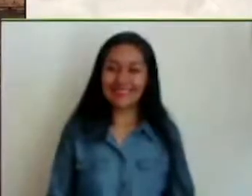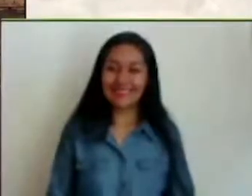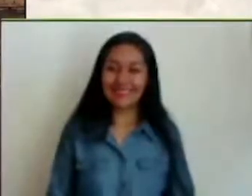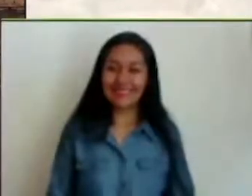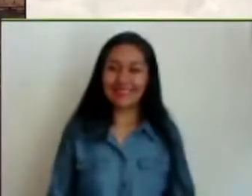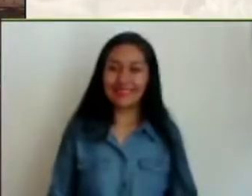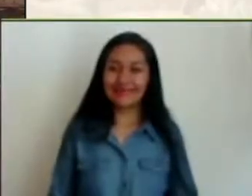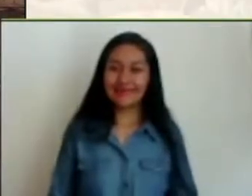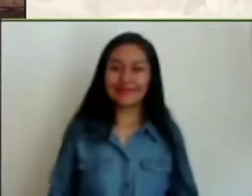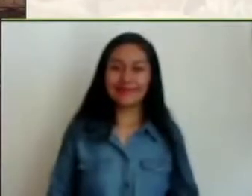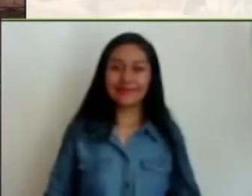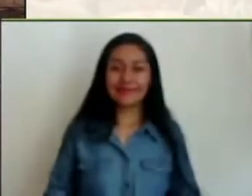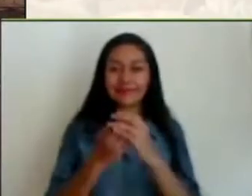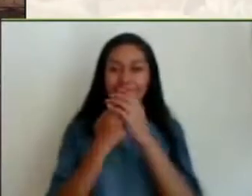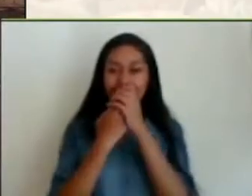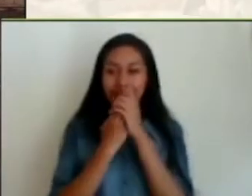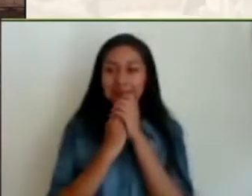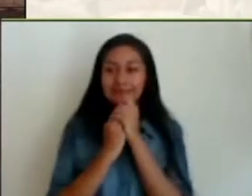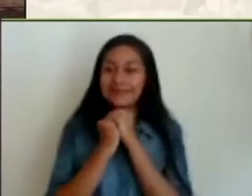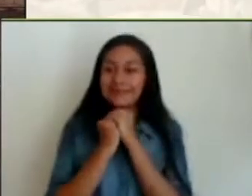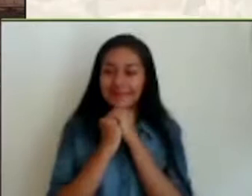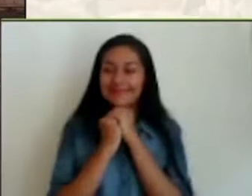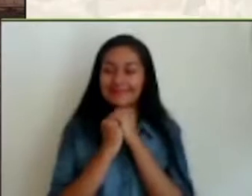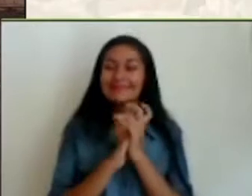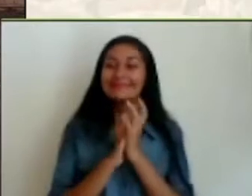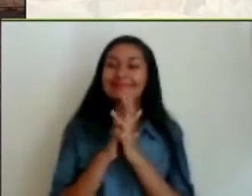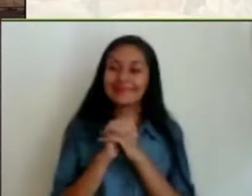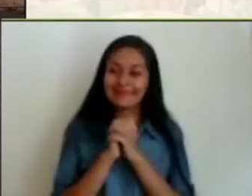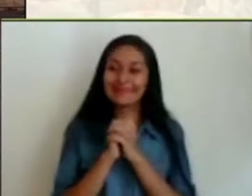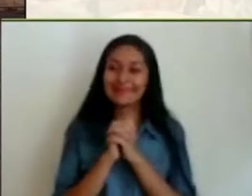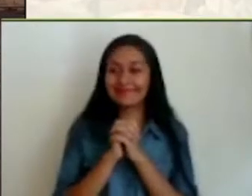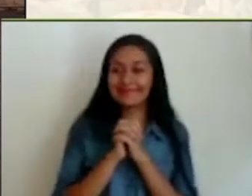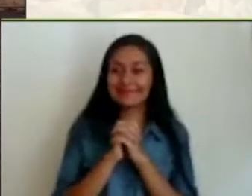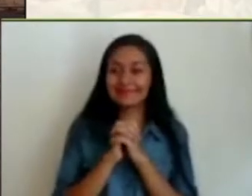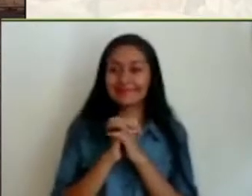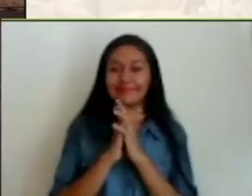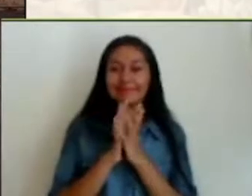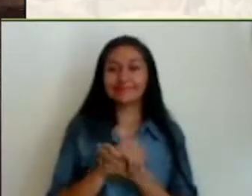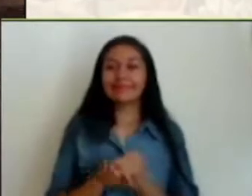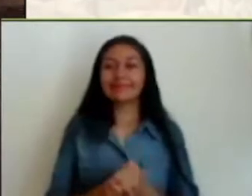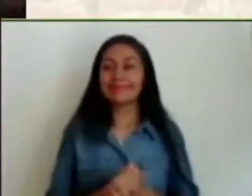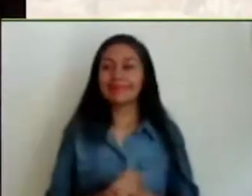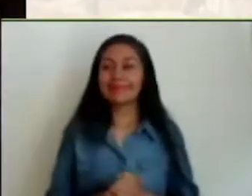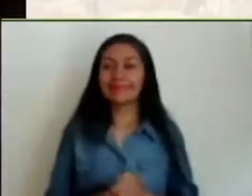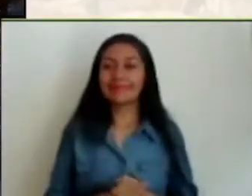preventive. Tra queste, il repentino completo isolamento di Poveglia, pattugliata sia da